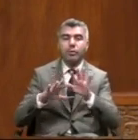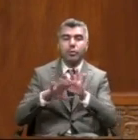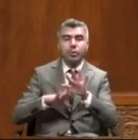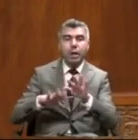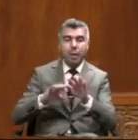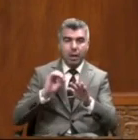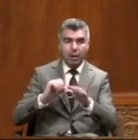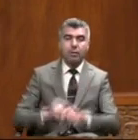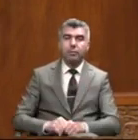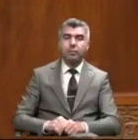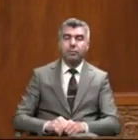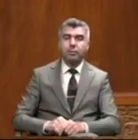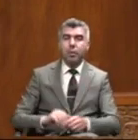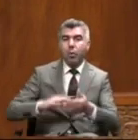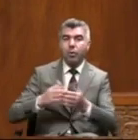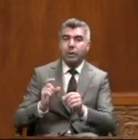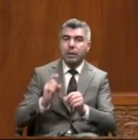مختلف النقابات